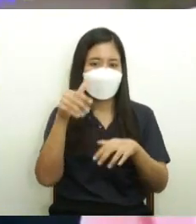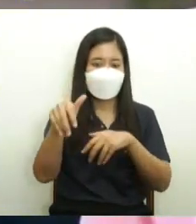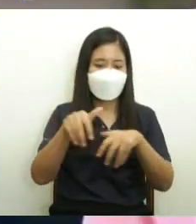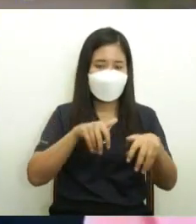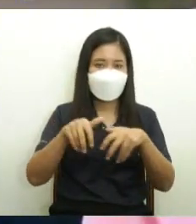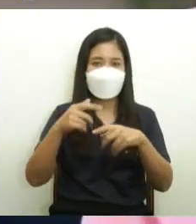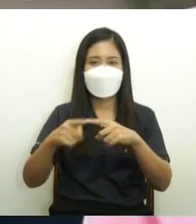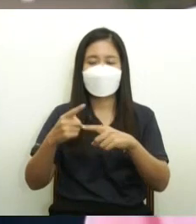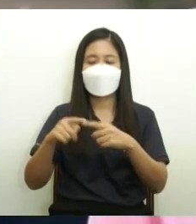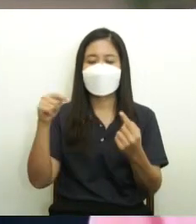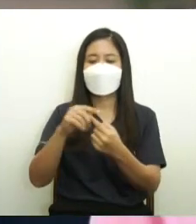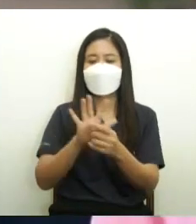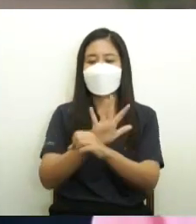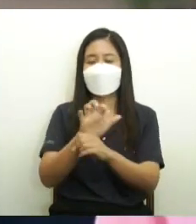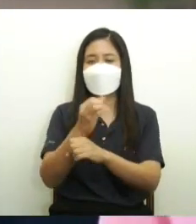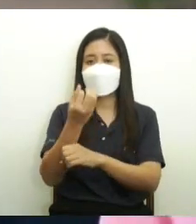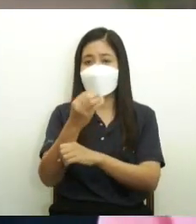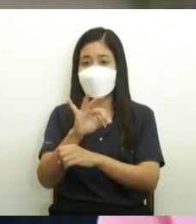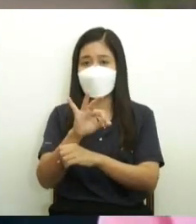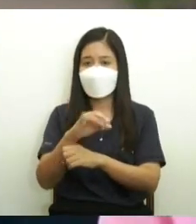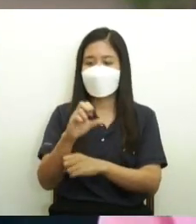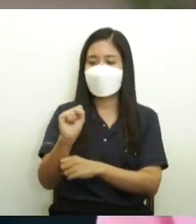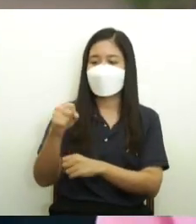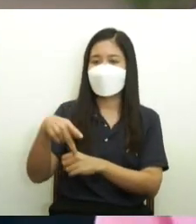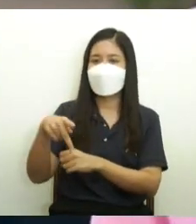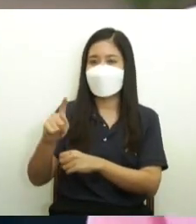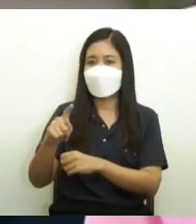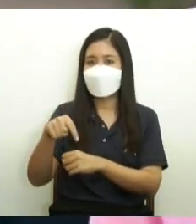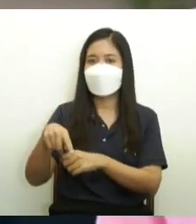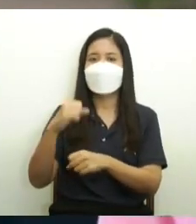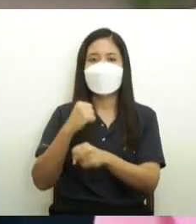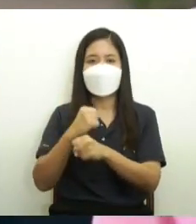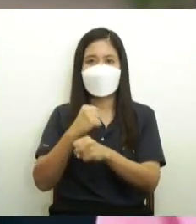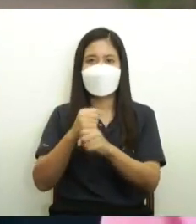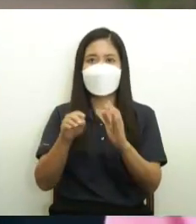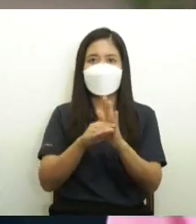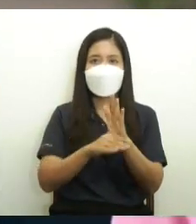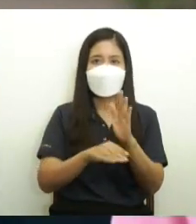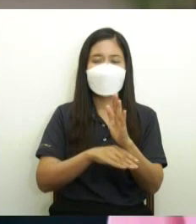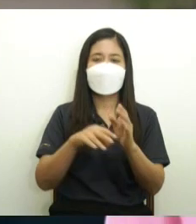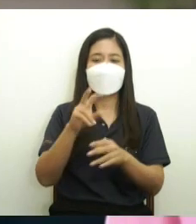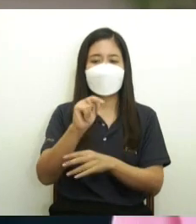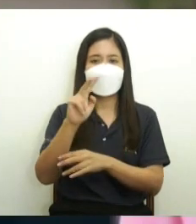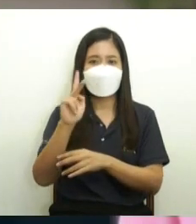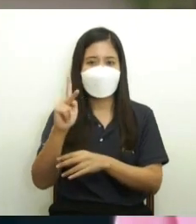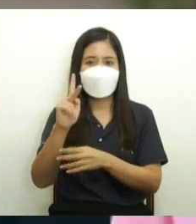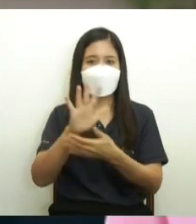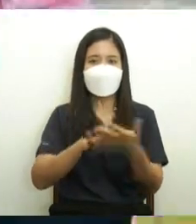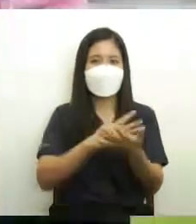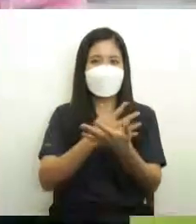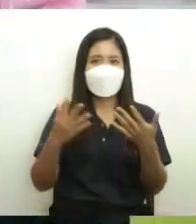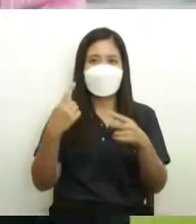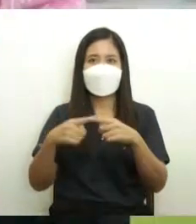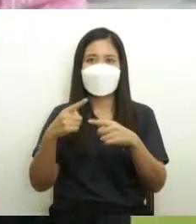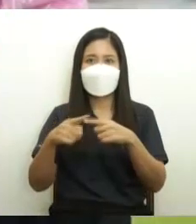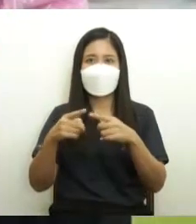ายใต้สถานการณ์โควิดนอกจากนี้สำนักงานเขตพื้นที่ยังได้ดำเนินการขับเคลื่อนการสร้างนวัตกรรมชื่อว่า 4D Focus Model เ